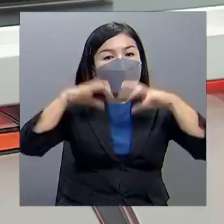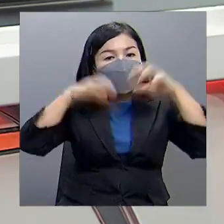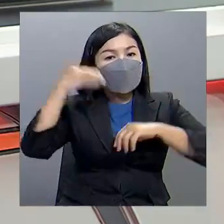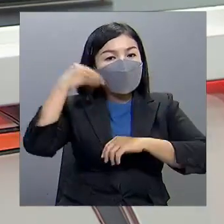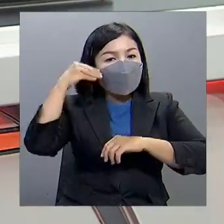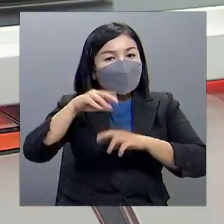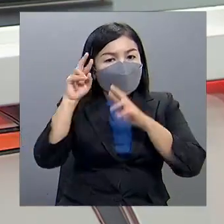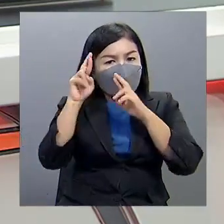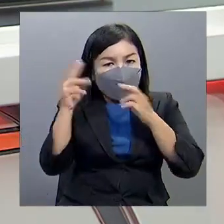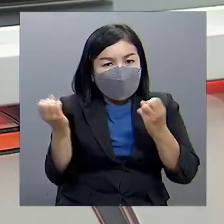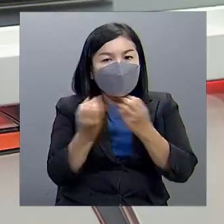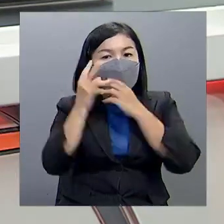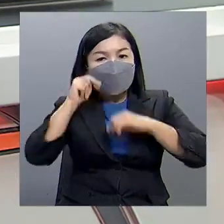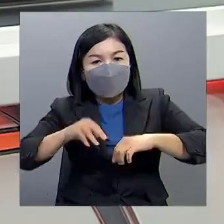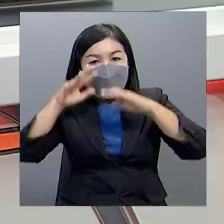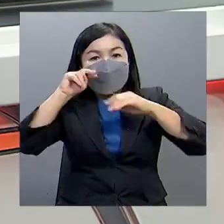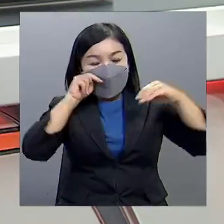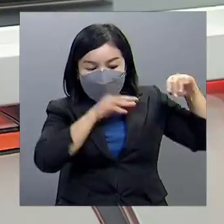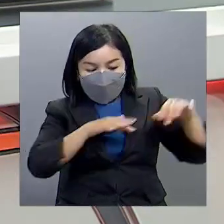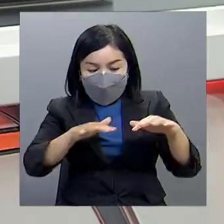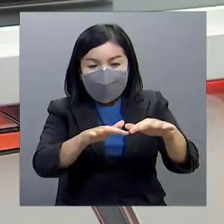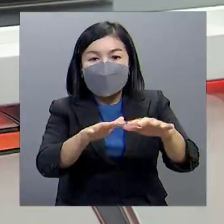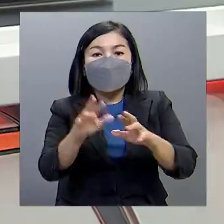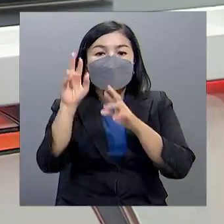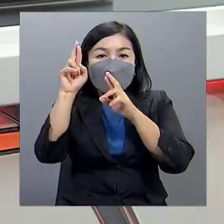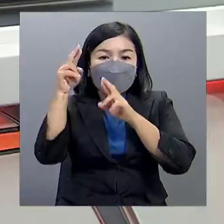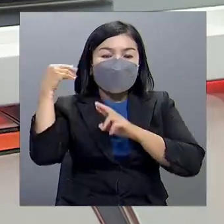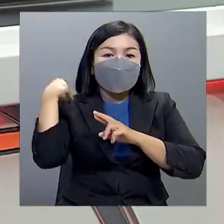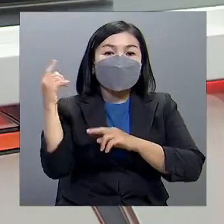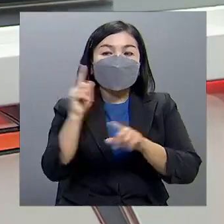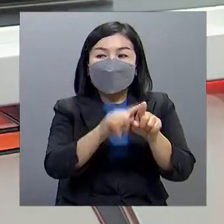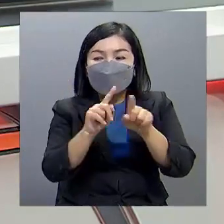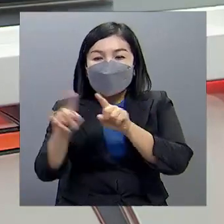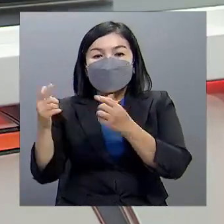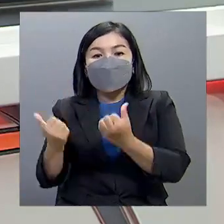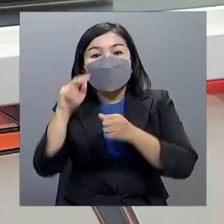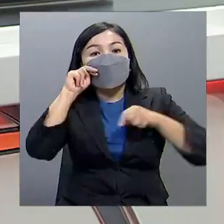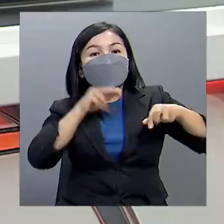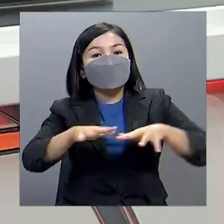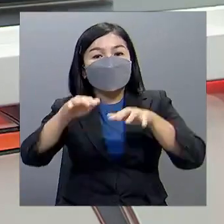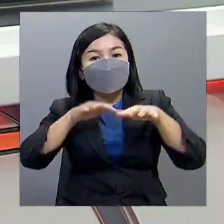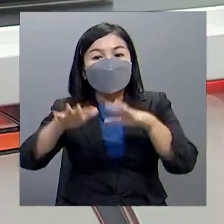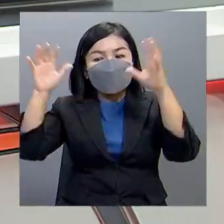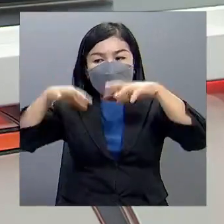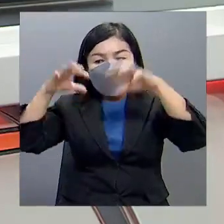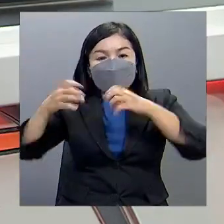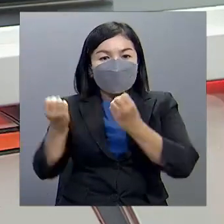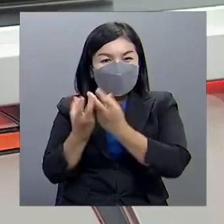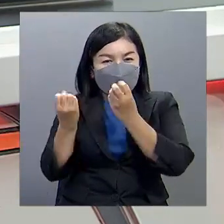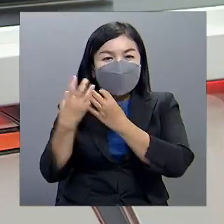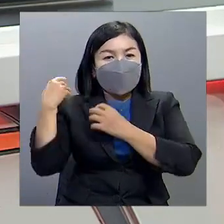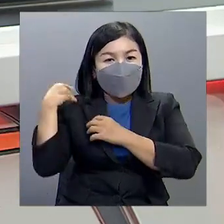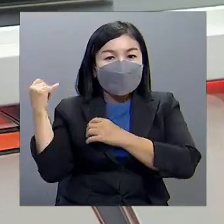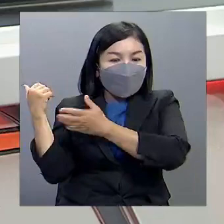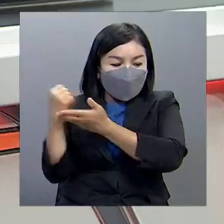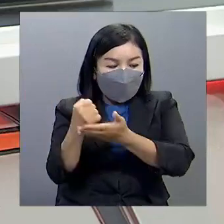ทำให้เกิดน้ำท่วมฉับพลันแล้วก็น้ำป่าไหลหลากได้นะคะขณะที่หลายพื้นที่ตอนนี้เนี่ยตอนนี้ก็ได้รับผลกระทบแล้วเจ้าหน้าที่ก็เร่งเข้าไปช่วยเหลือ